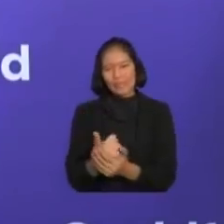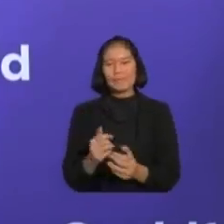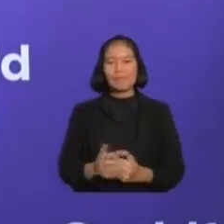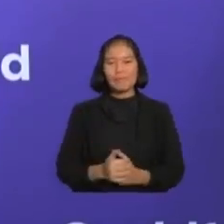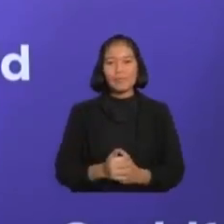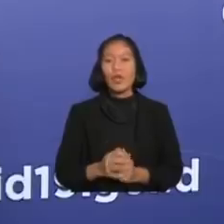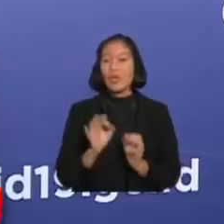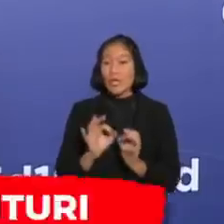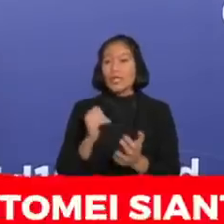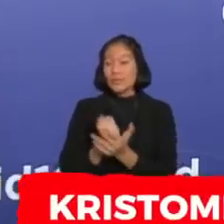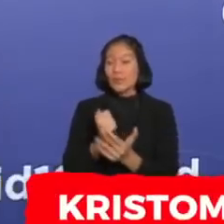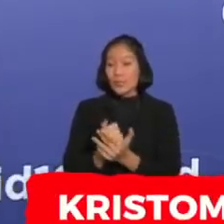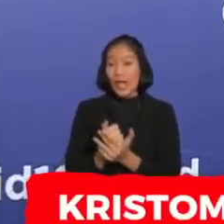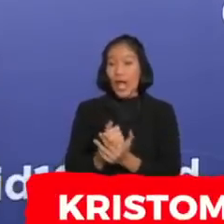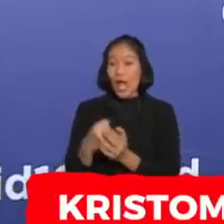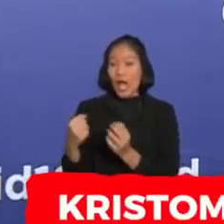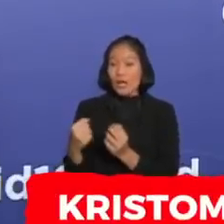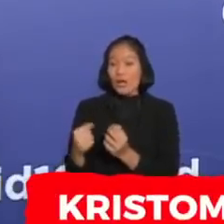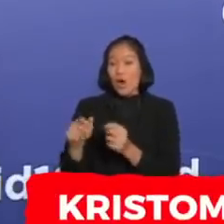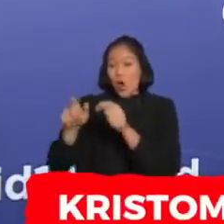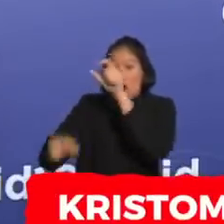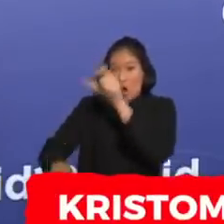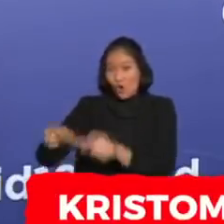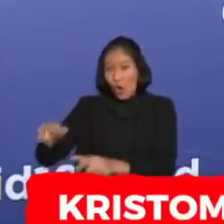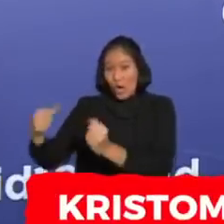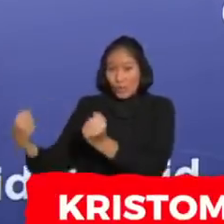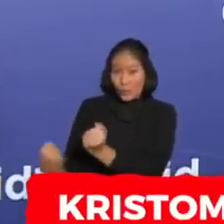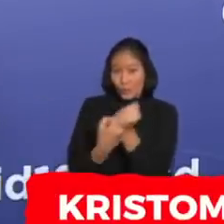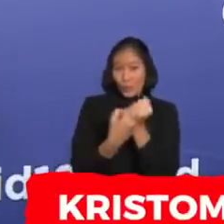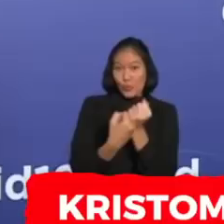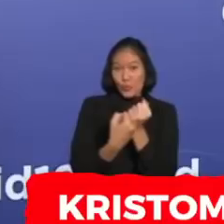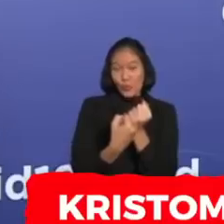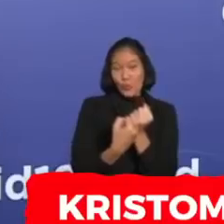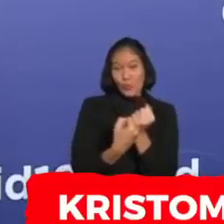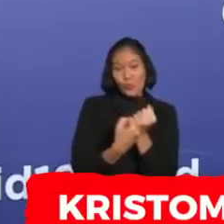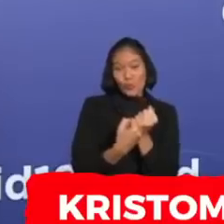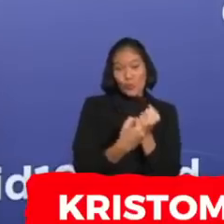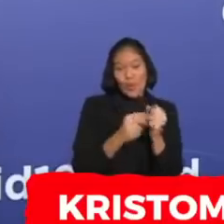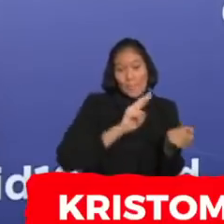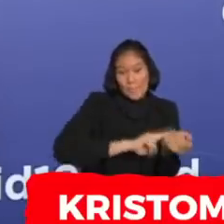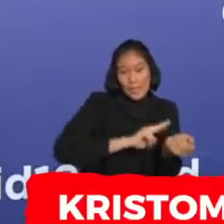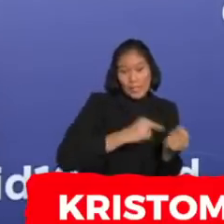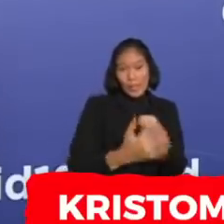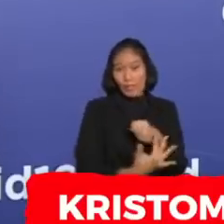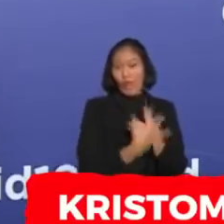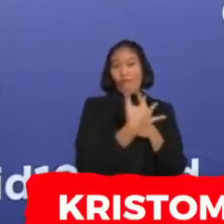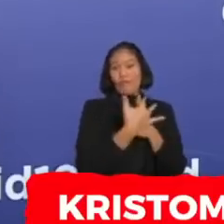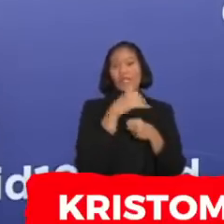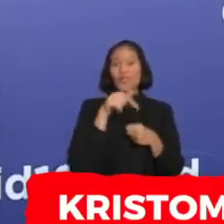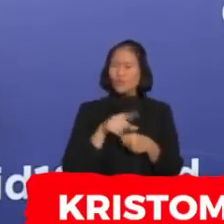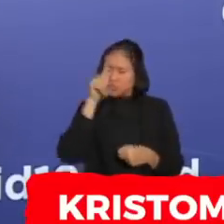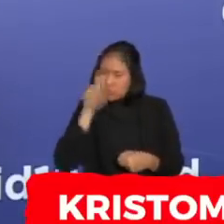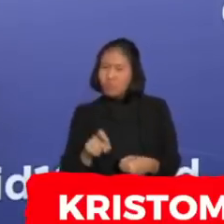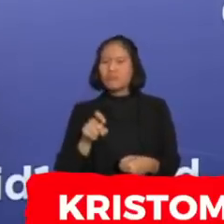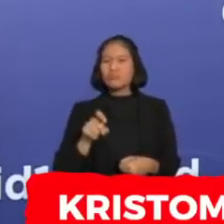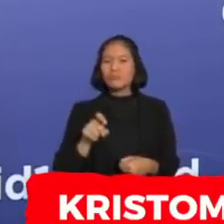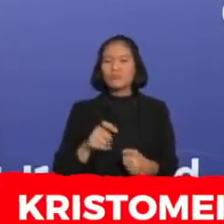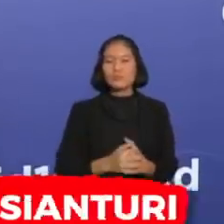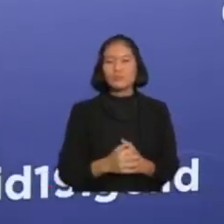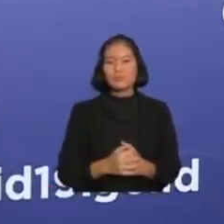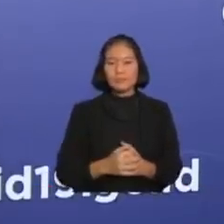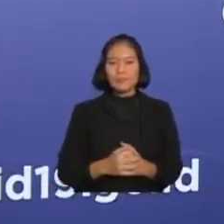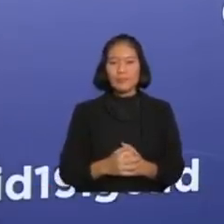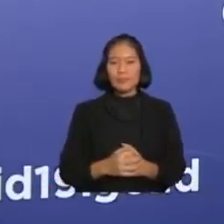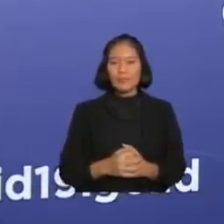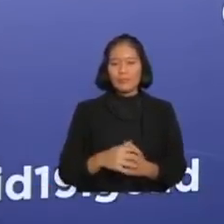tekan bahwa support dukungan dari rasul-rasul yang lainnya kepada tems sudah kita yang terpapar covert itu sangat dibutuhkan